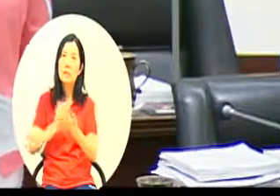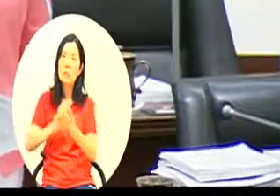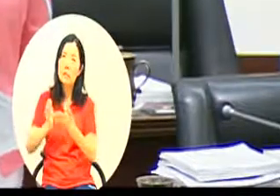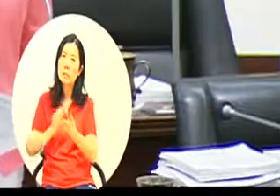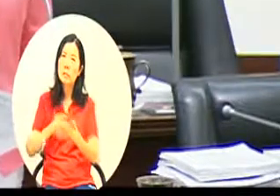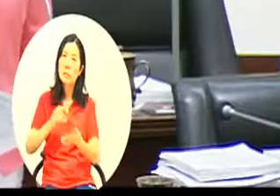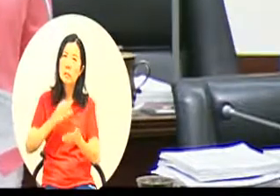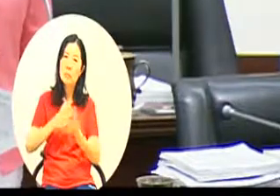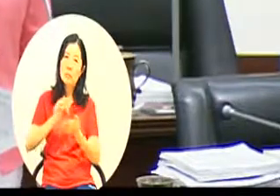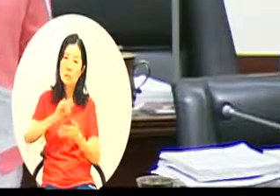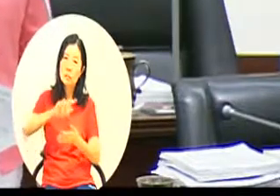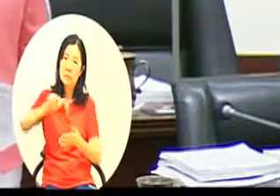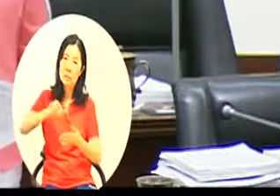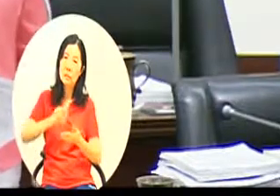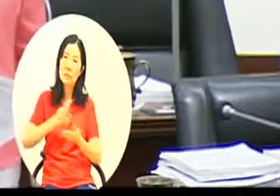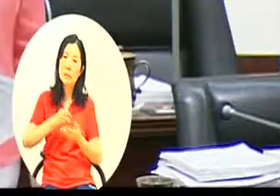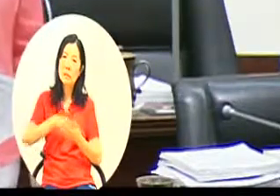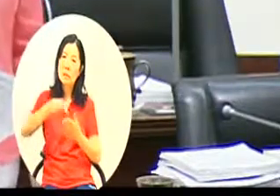这